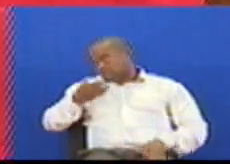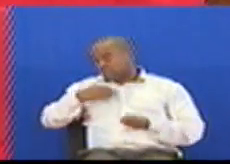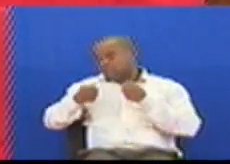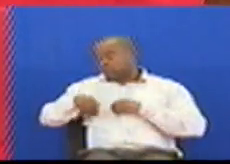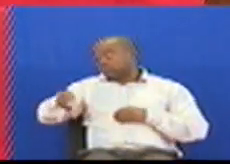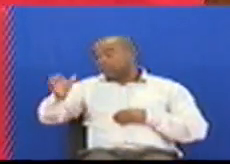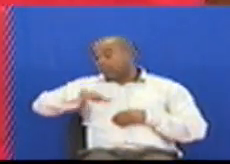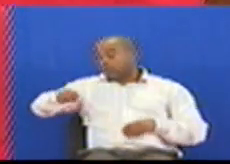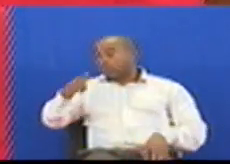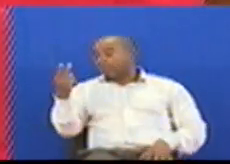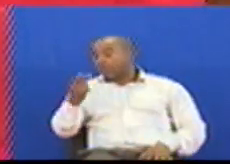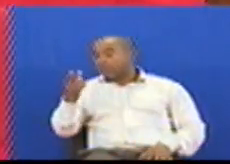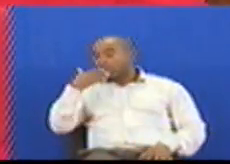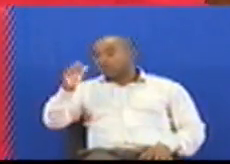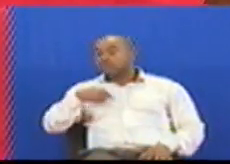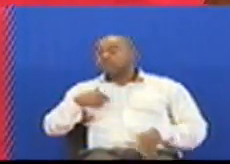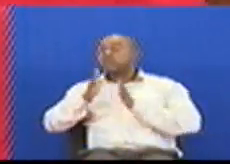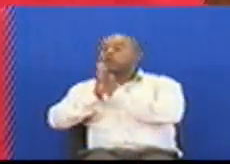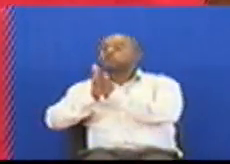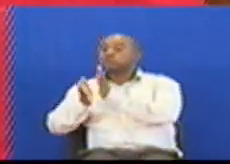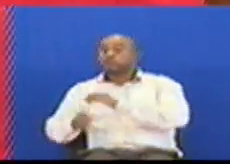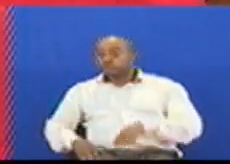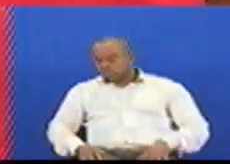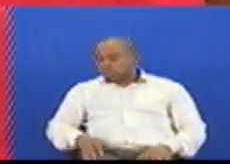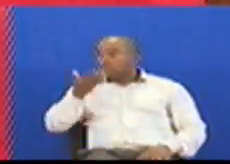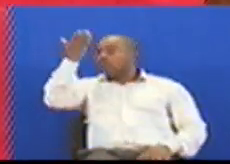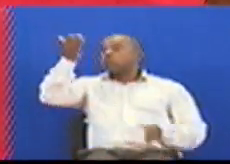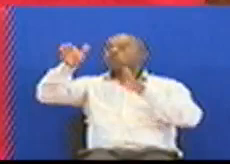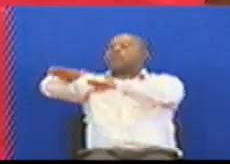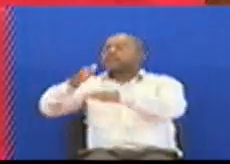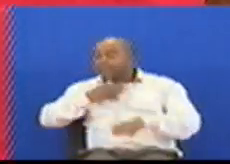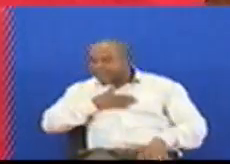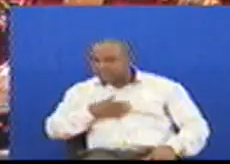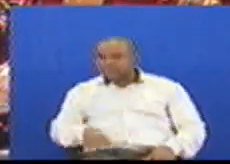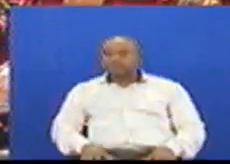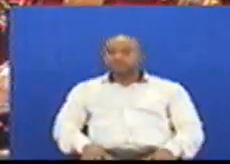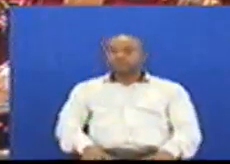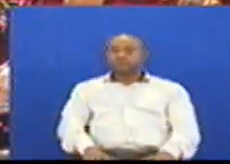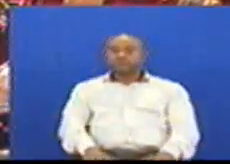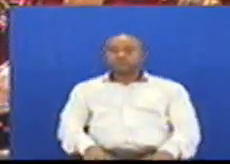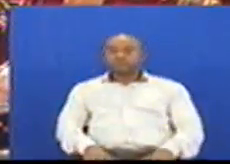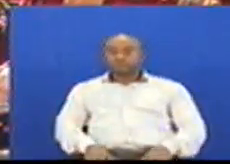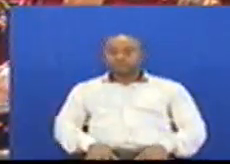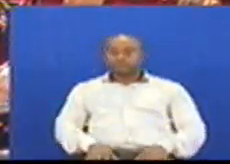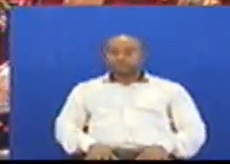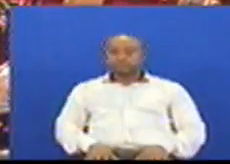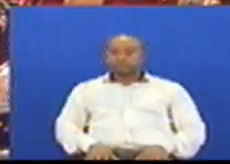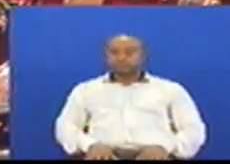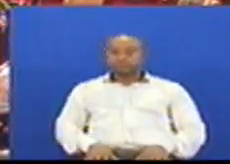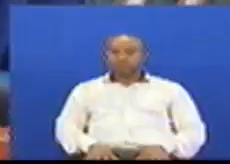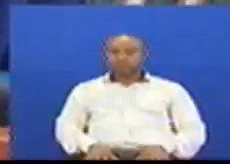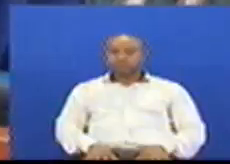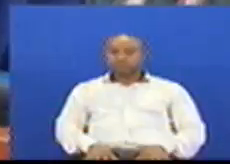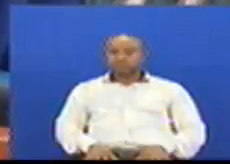hayo mawili muhimu. Nashukuru sana kwa fursa hii. Mwenyezi Mungu akubariki. Asante sana. Asante sana Mheshimiwa Stanislaus